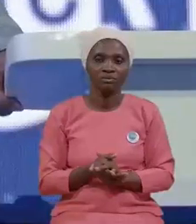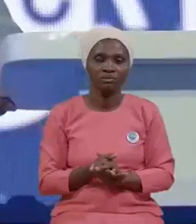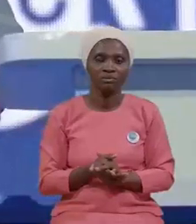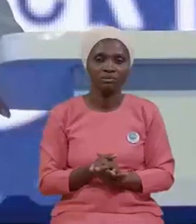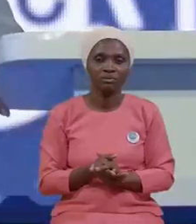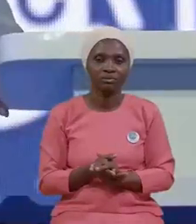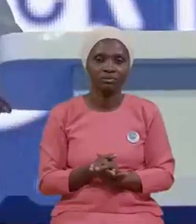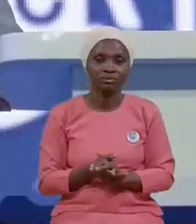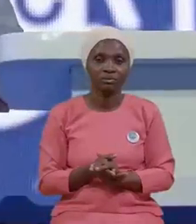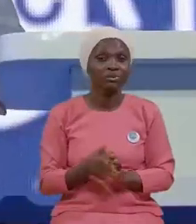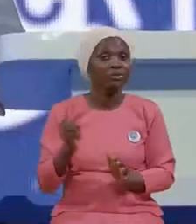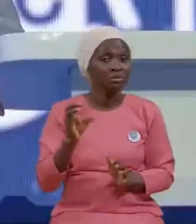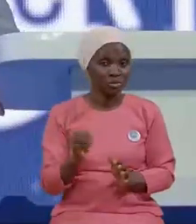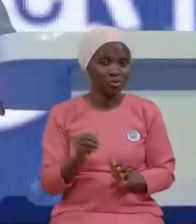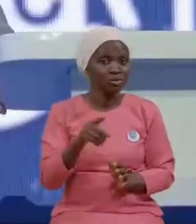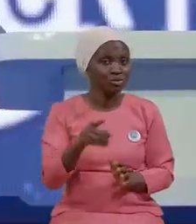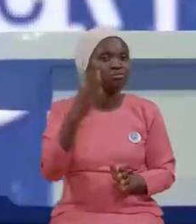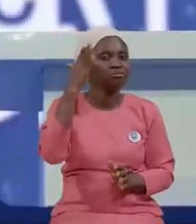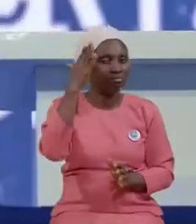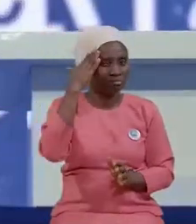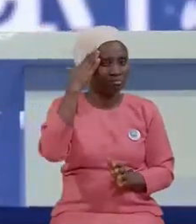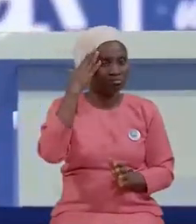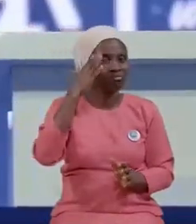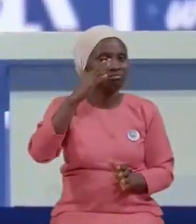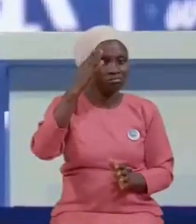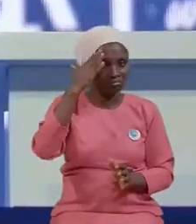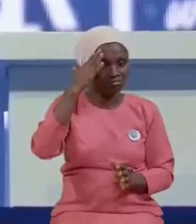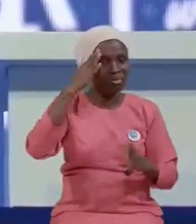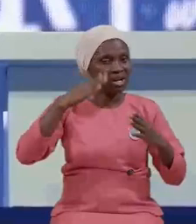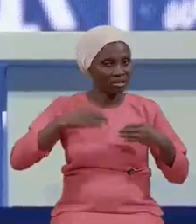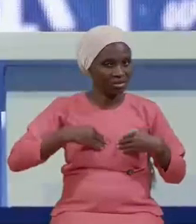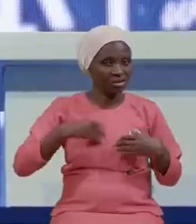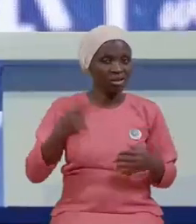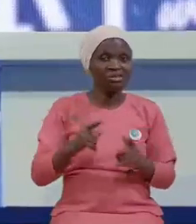Alors, vous reconnaissez le grand besoin de la paix.